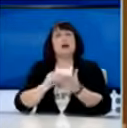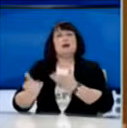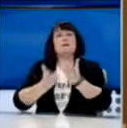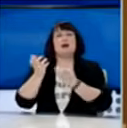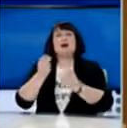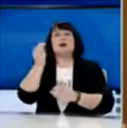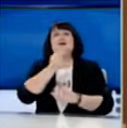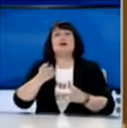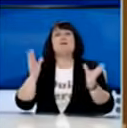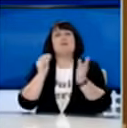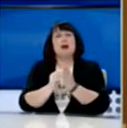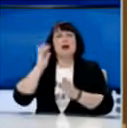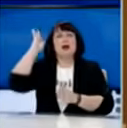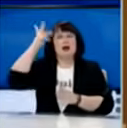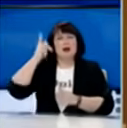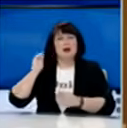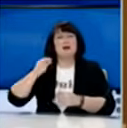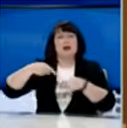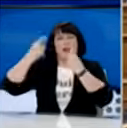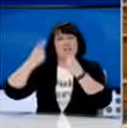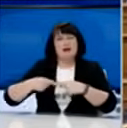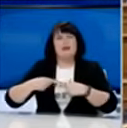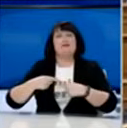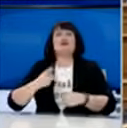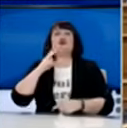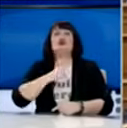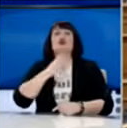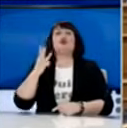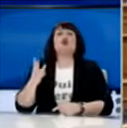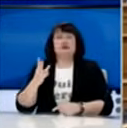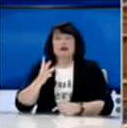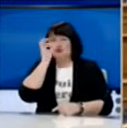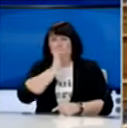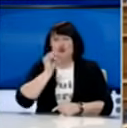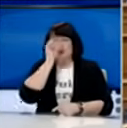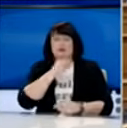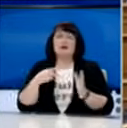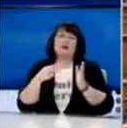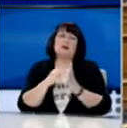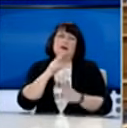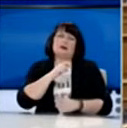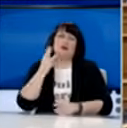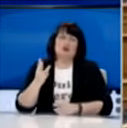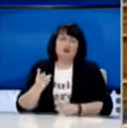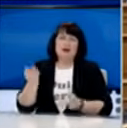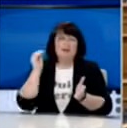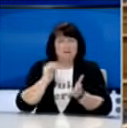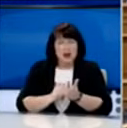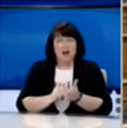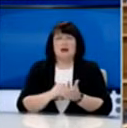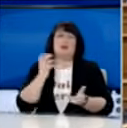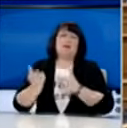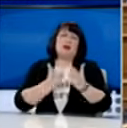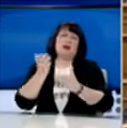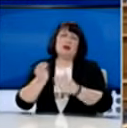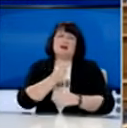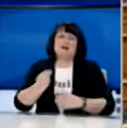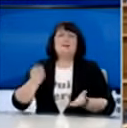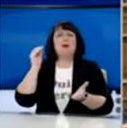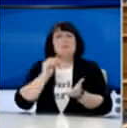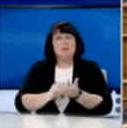και πάλι για τον Εύρο και για τη Δαδιά, 23 Δεκάτου του 2023 και πάλι για τις πυρκαγιές